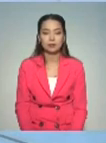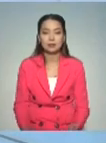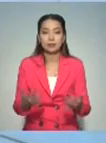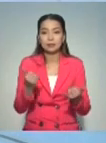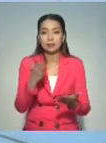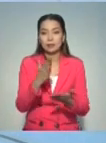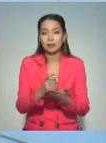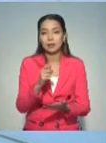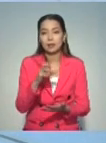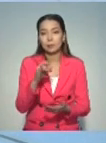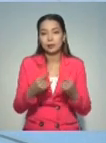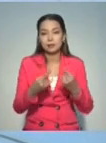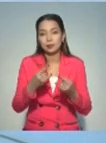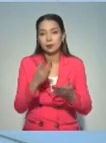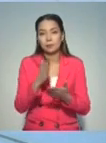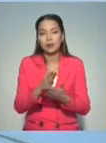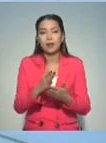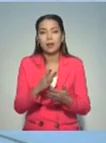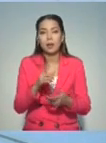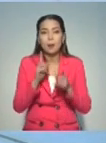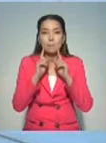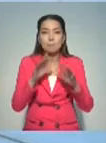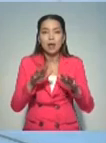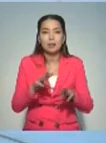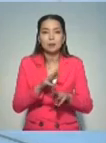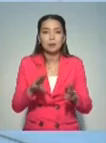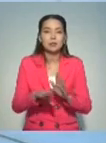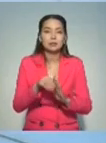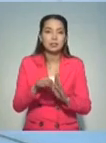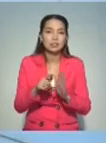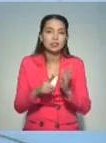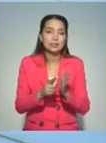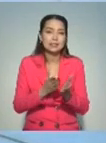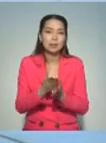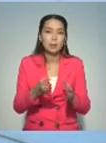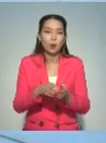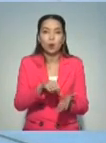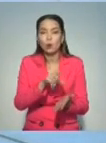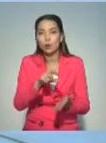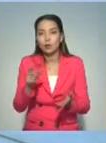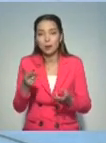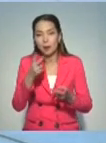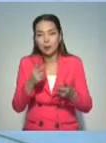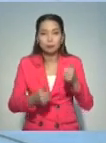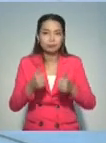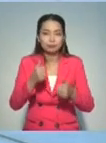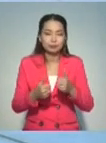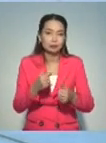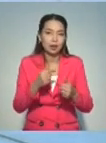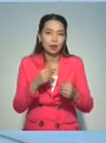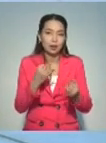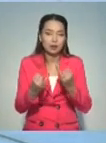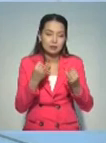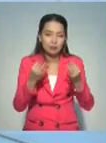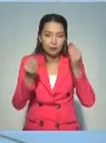Телеарнасының тікелей эфирінде парламент мәжілісі сайлауына қатысатын жеті саяси партия өкілдері арасында пікірсайыс өтіп жатыр. Телевизиялық